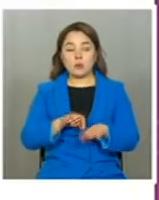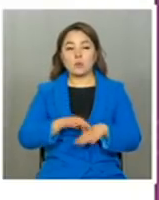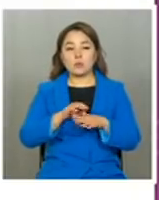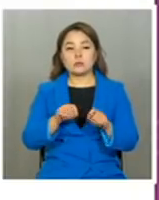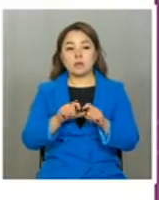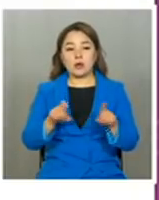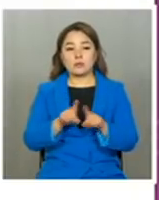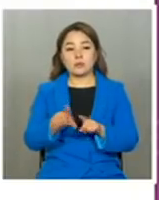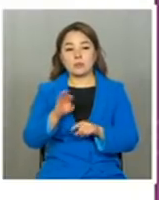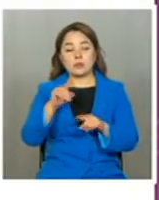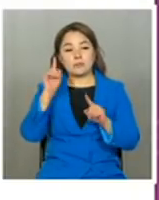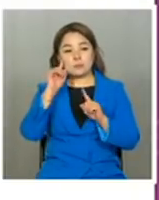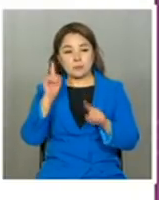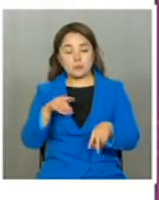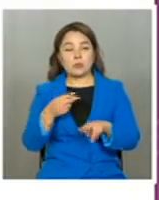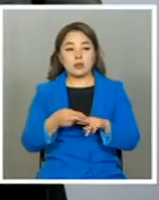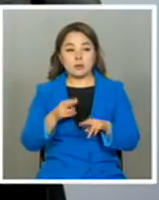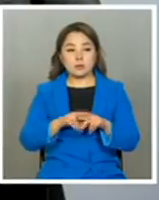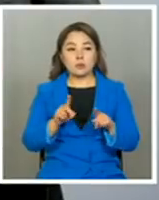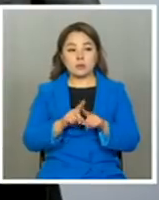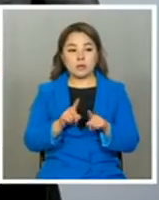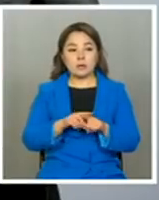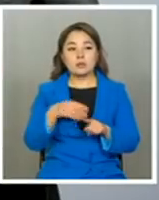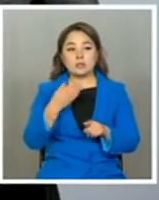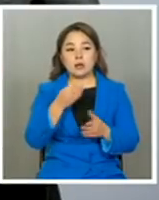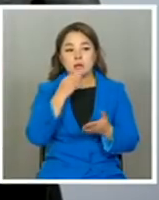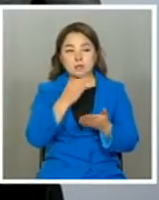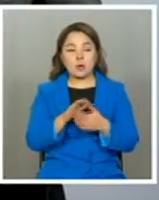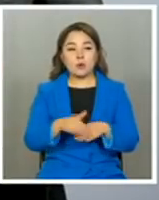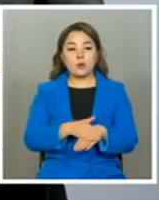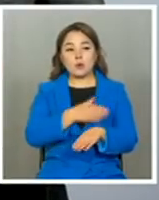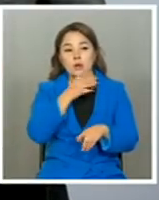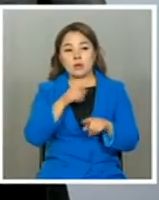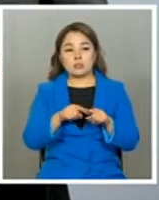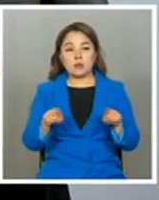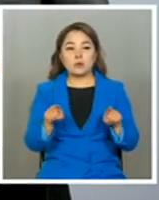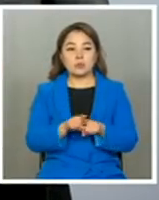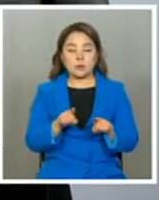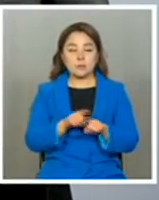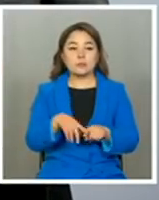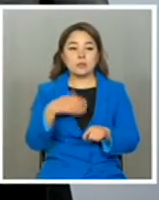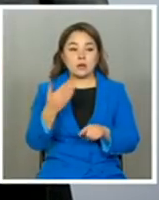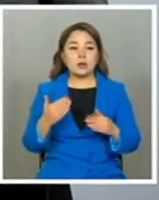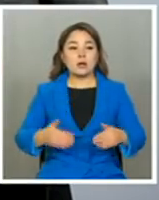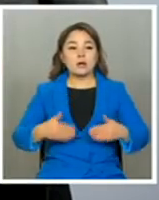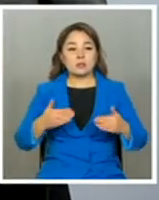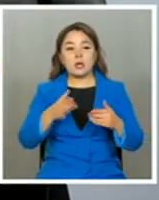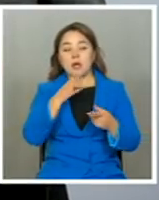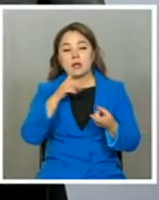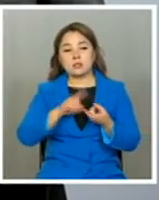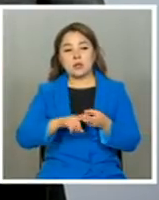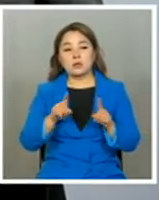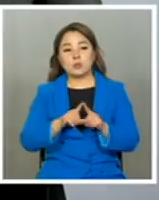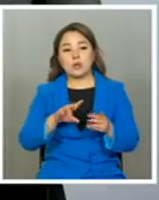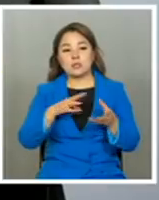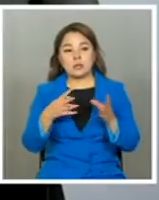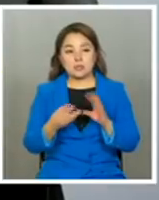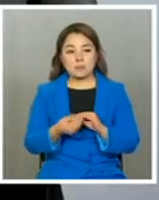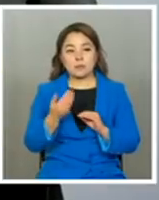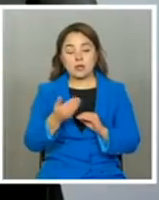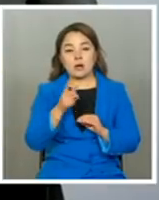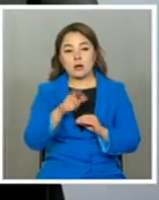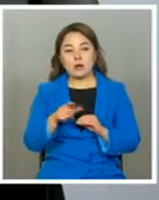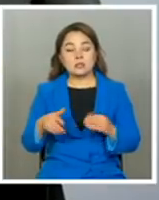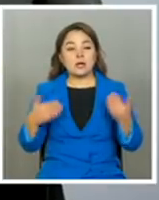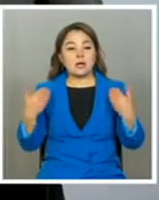тақырыптардан танысыздар. Демек, қажу дегеніміз ұзақ уақыт бойы және де қарқынды түрде әрекеттің нәтижесінде ағзаның